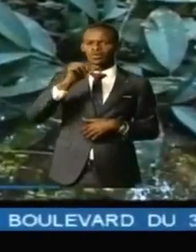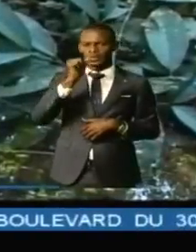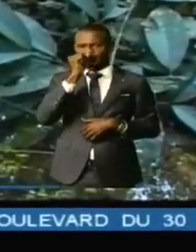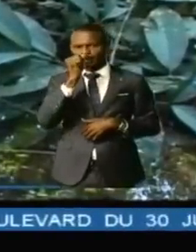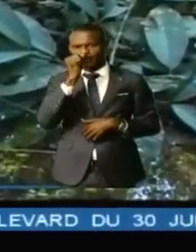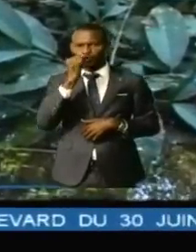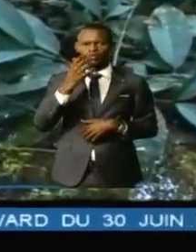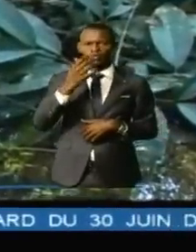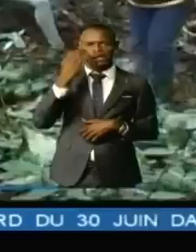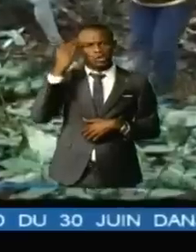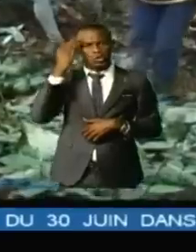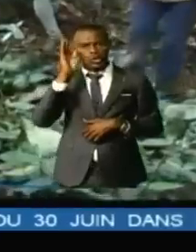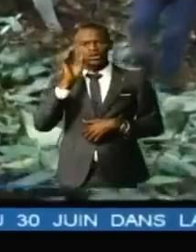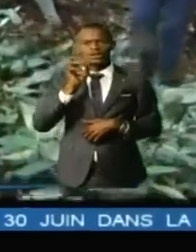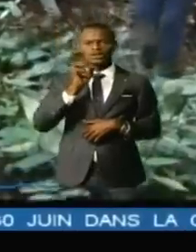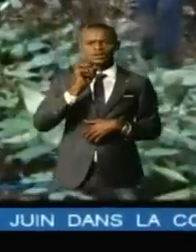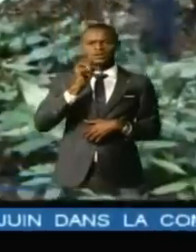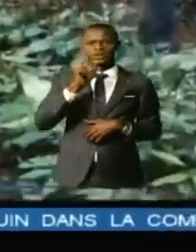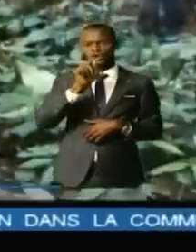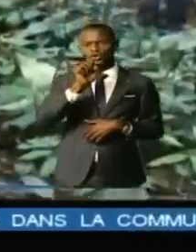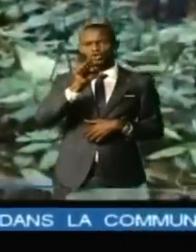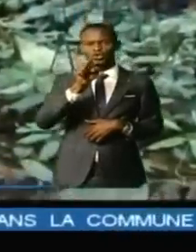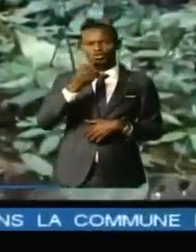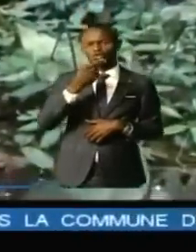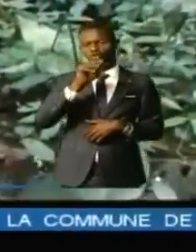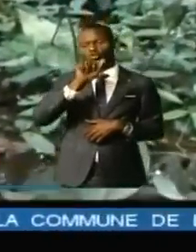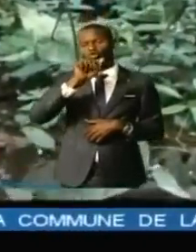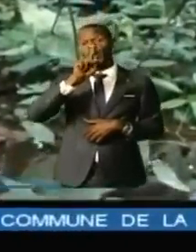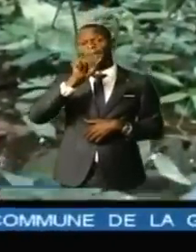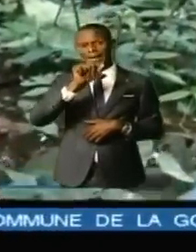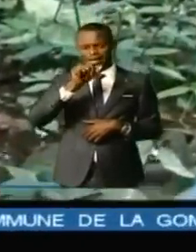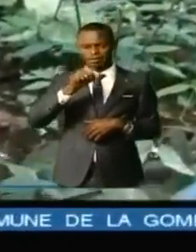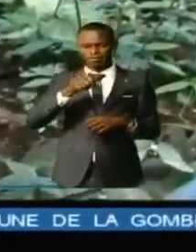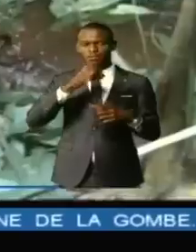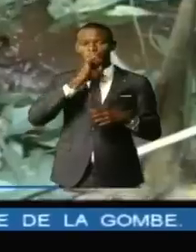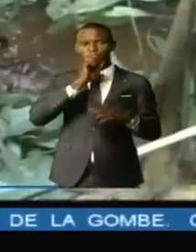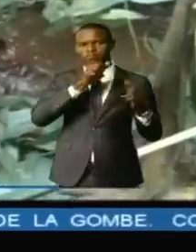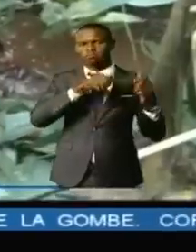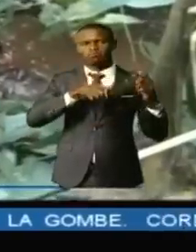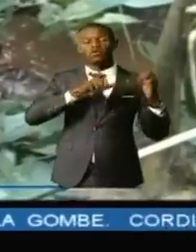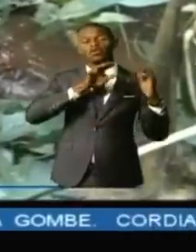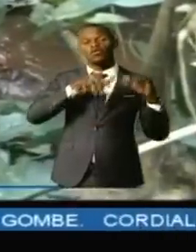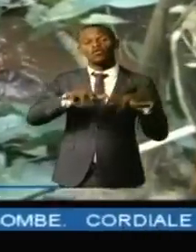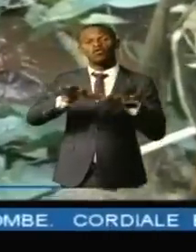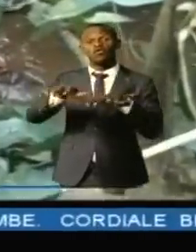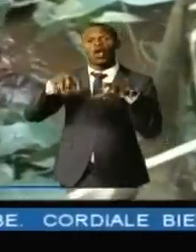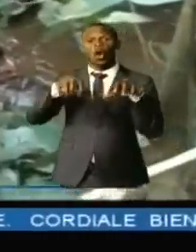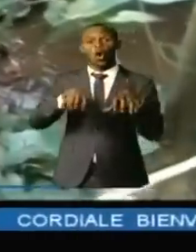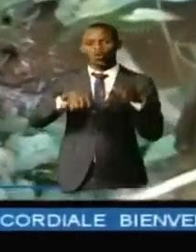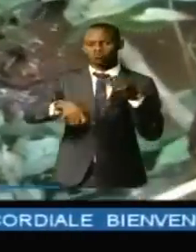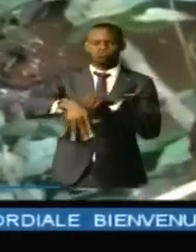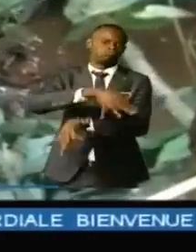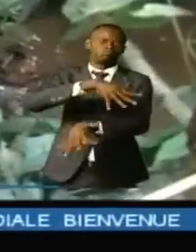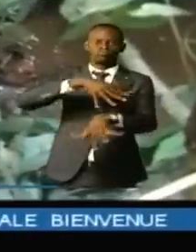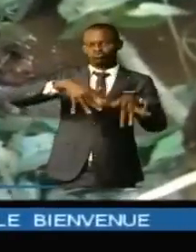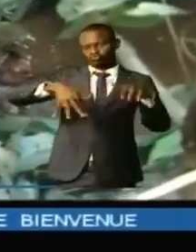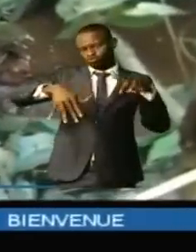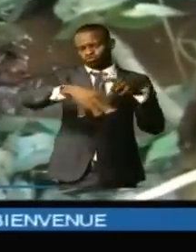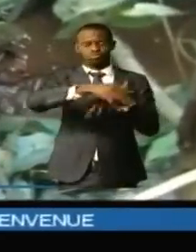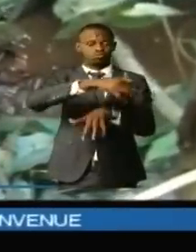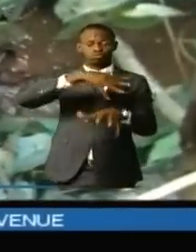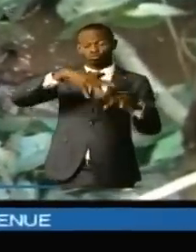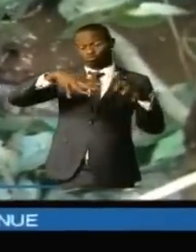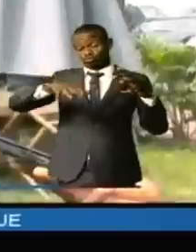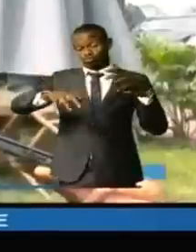et la Tchouapa, avec un stock de carbone estimé à 21,5 gigatonnes. La thématique tourbière est une